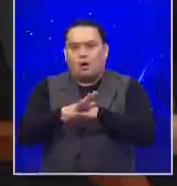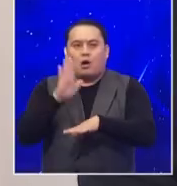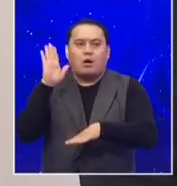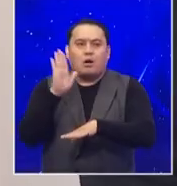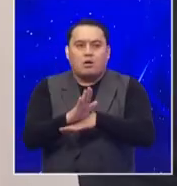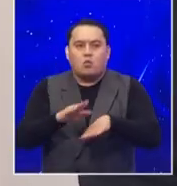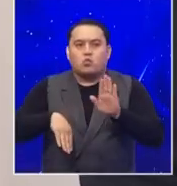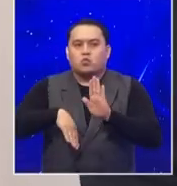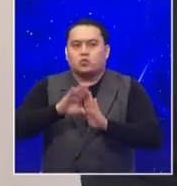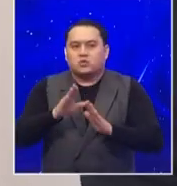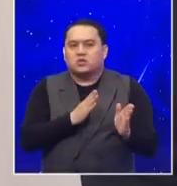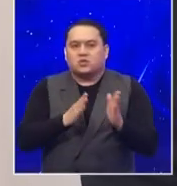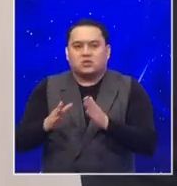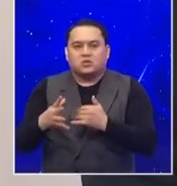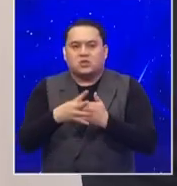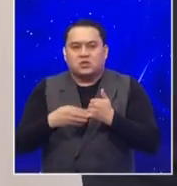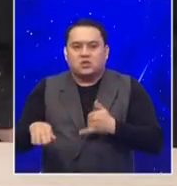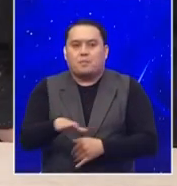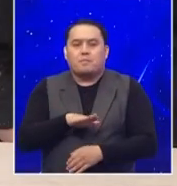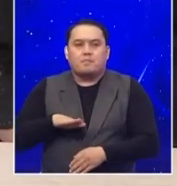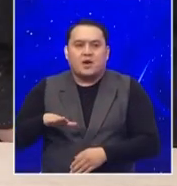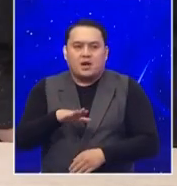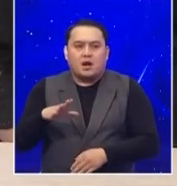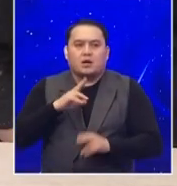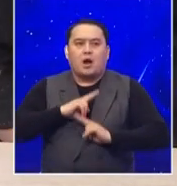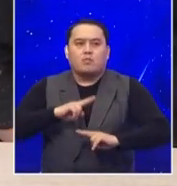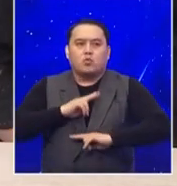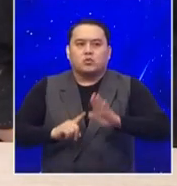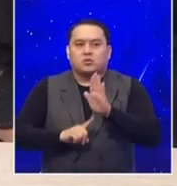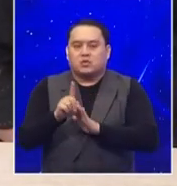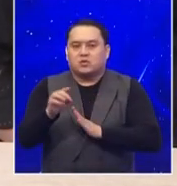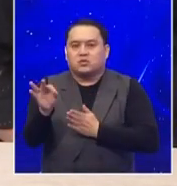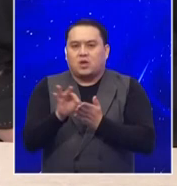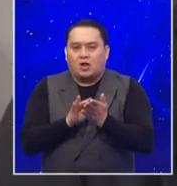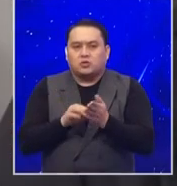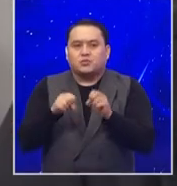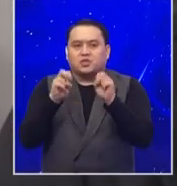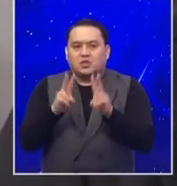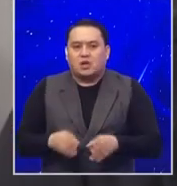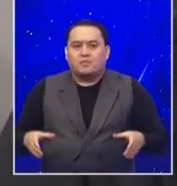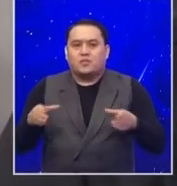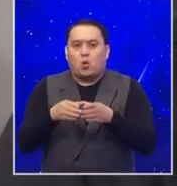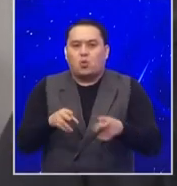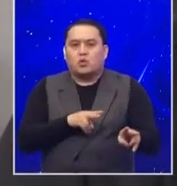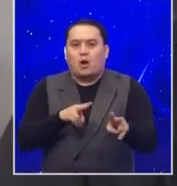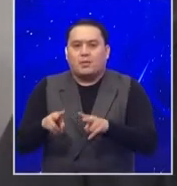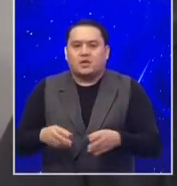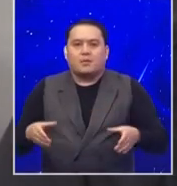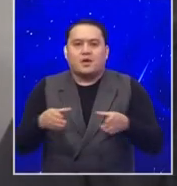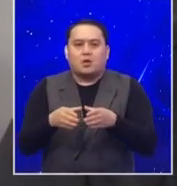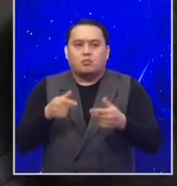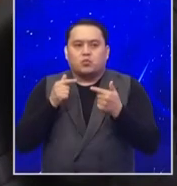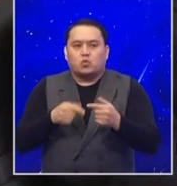Баталова о совершенствовании системы деятельности земельных отношений, работа началась незамедлительно. Специальная мониторинговая группа при департаменте